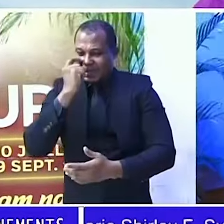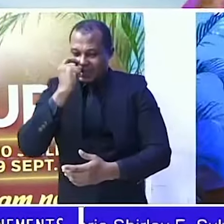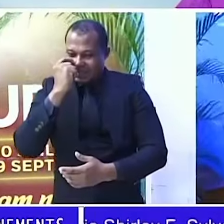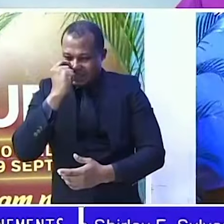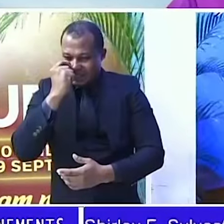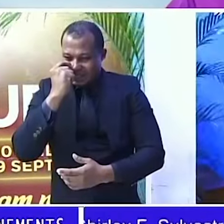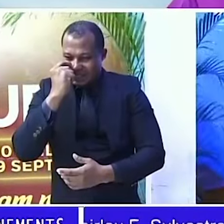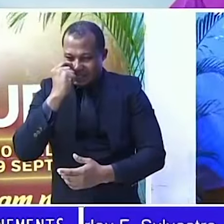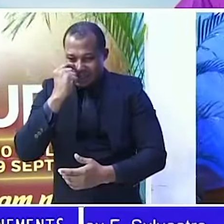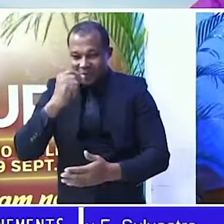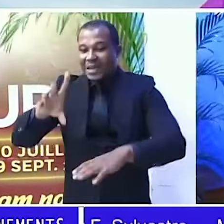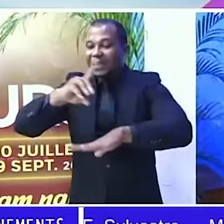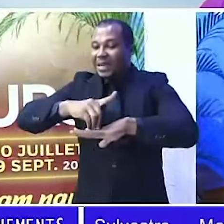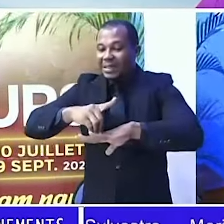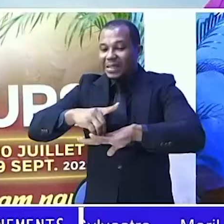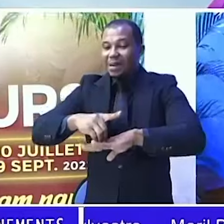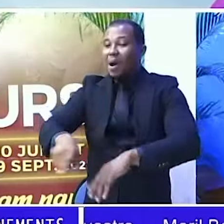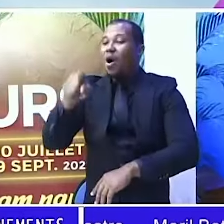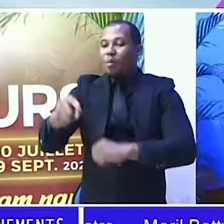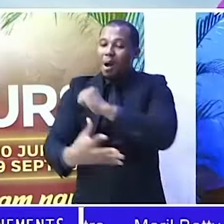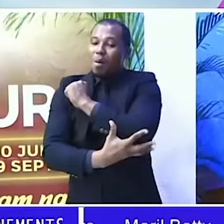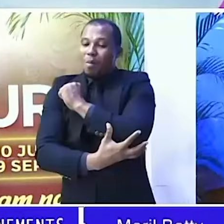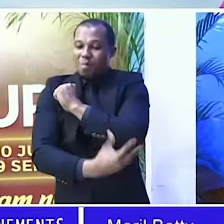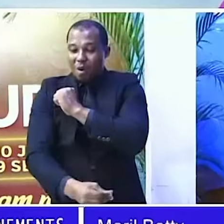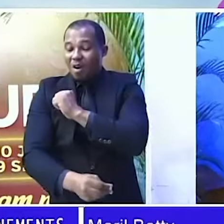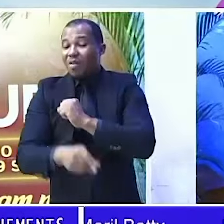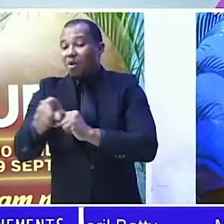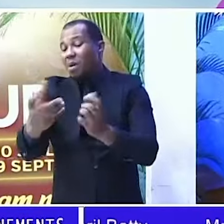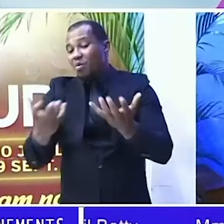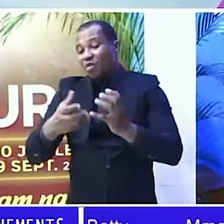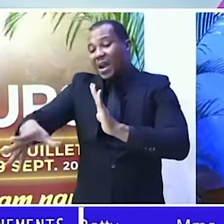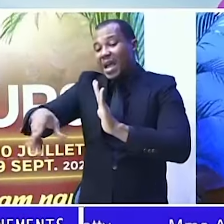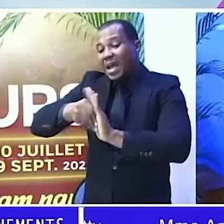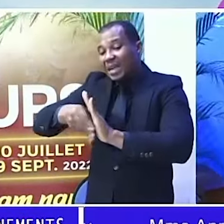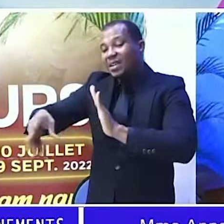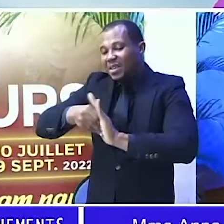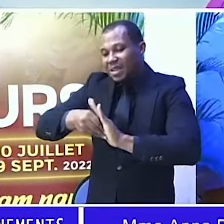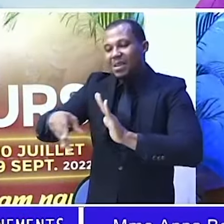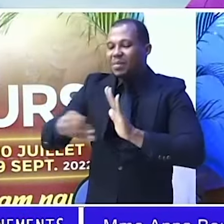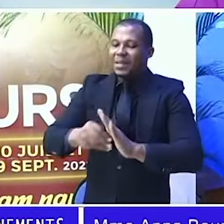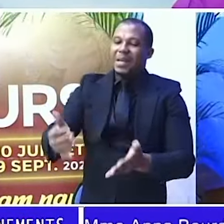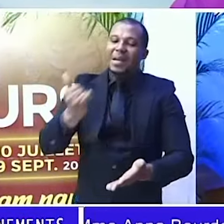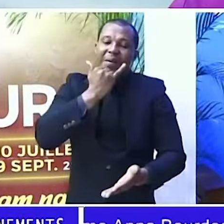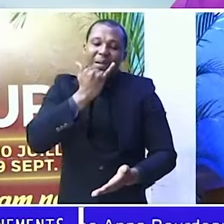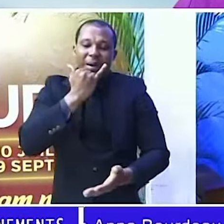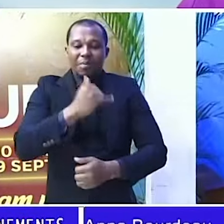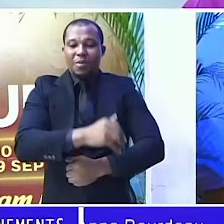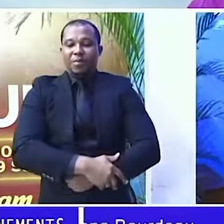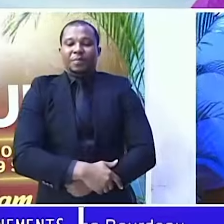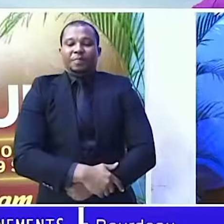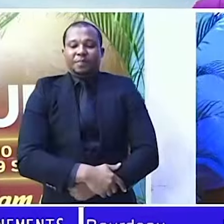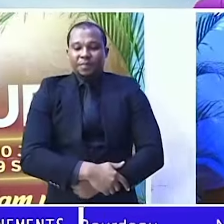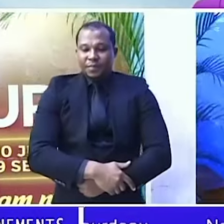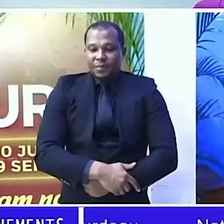en diamant la donne ou même malheureux ou même j'avais ou pas même comme ça moun yo a fait même pour ça après régler ça la,